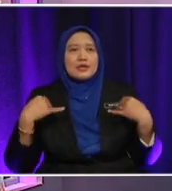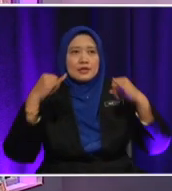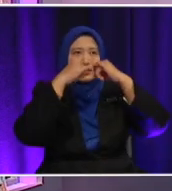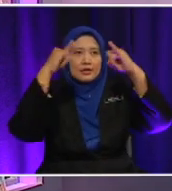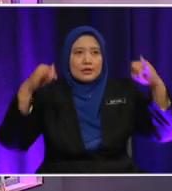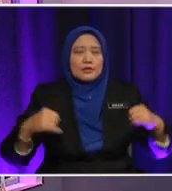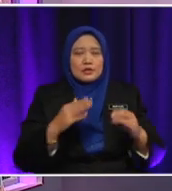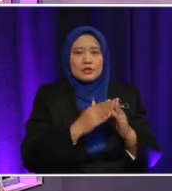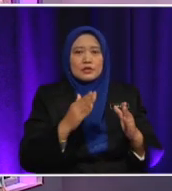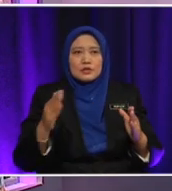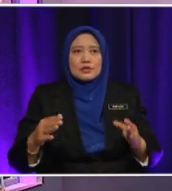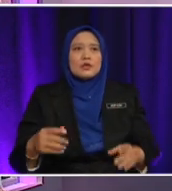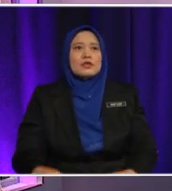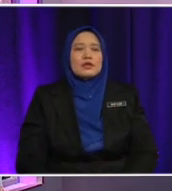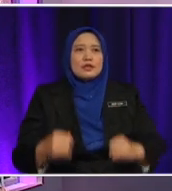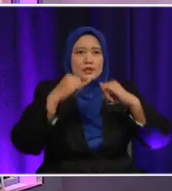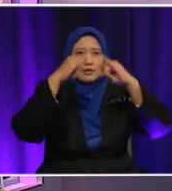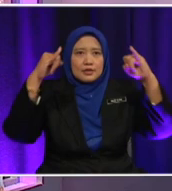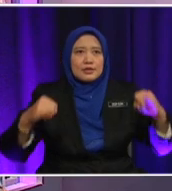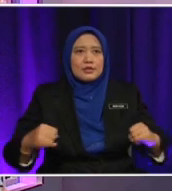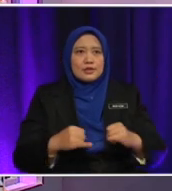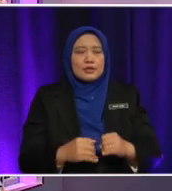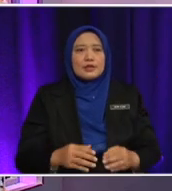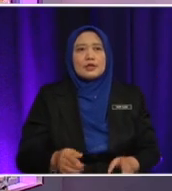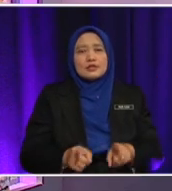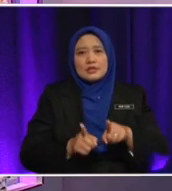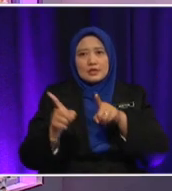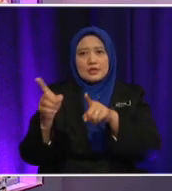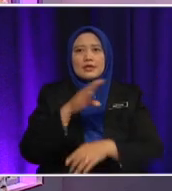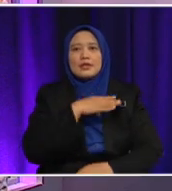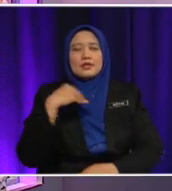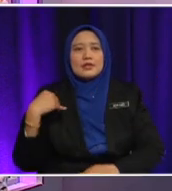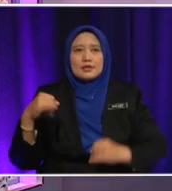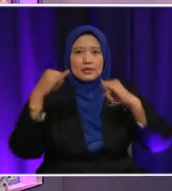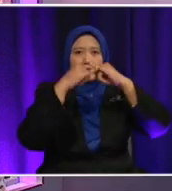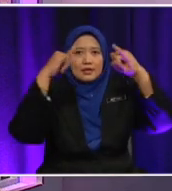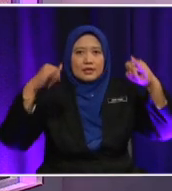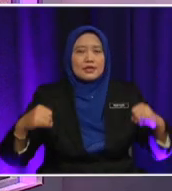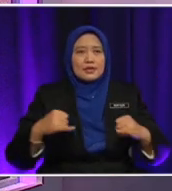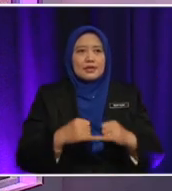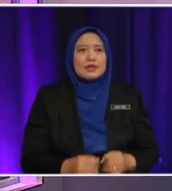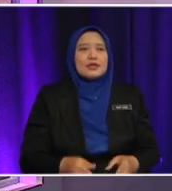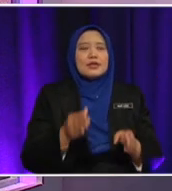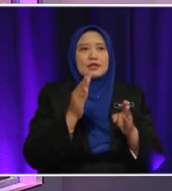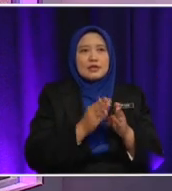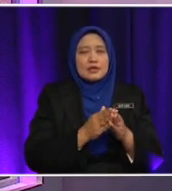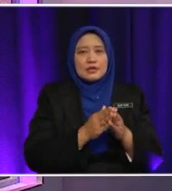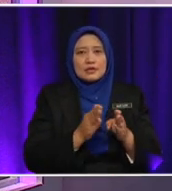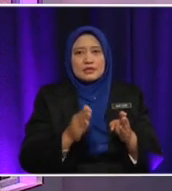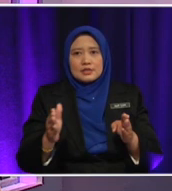jadi pengetahuan yang kita ada daripada Hukum Ohm hukum kecap dan juga Betul